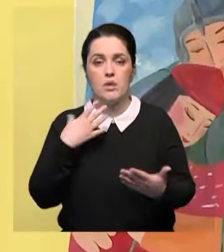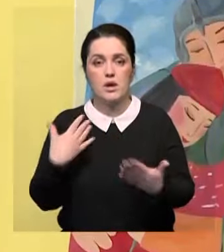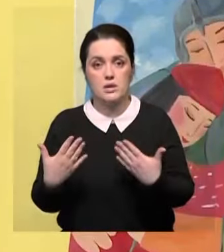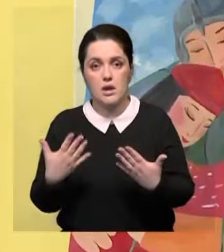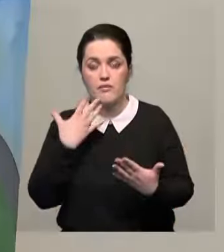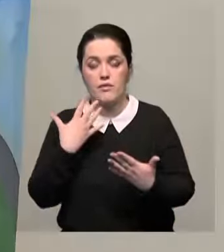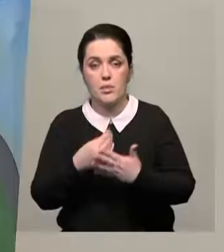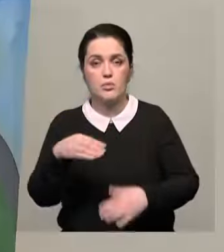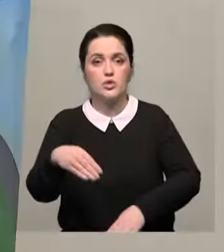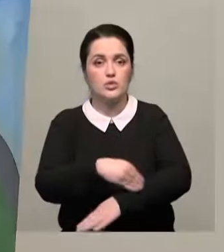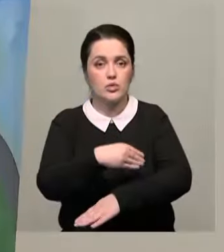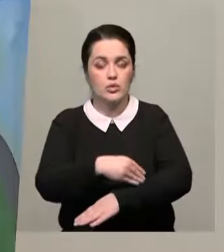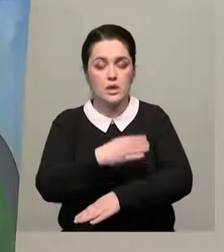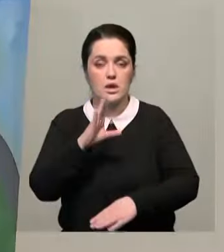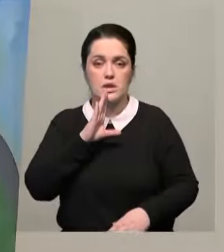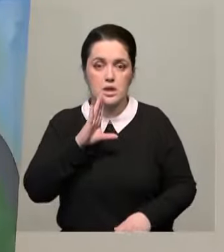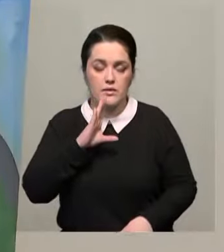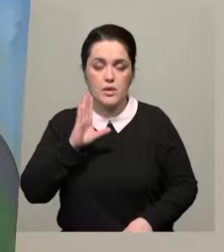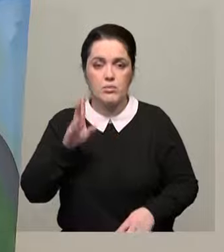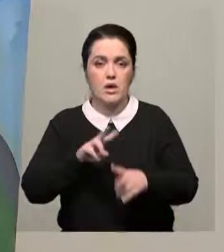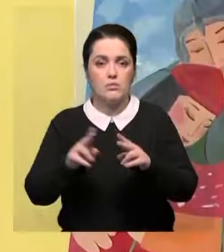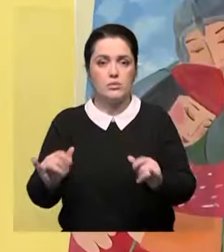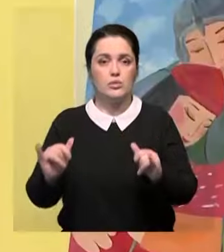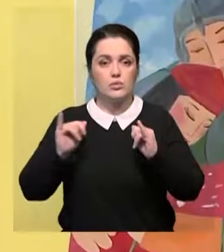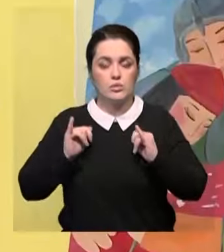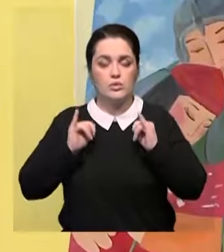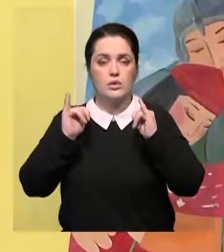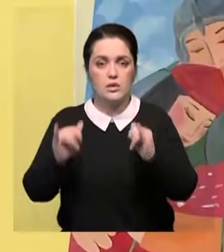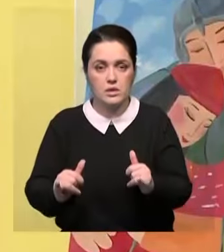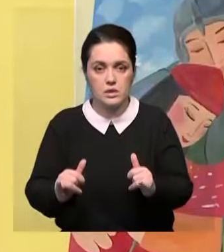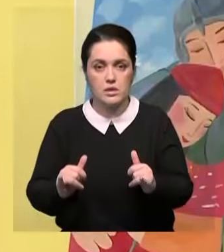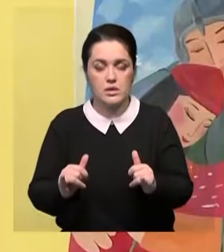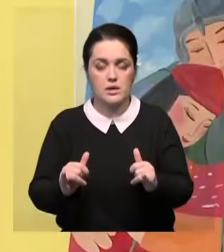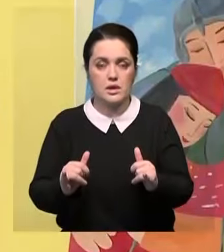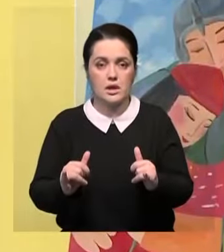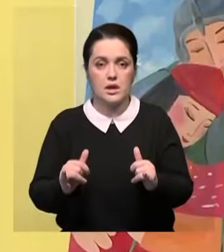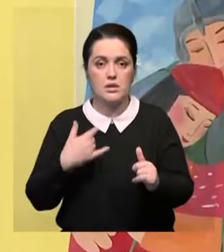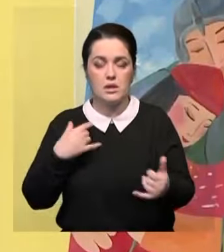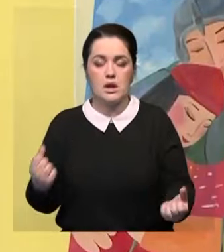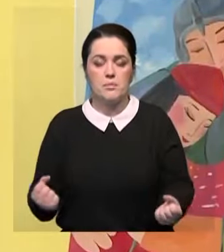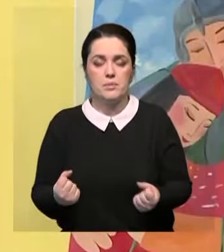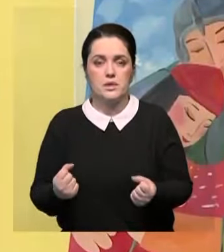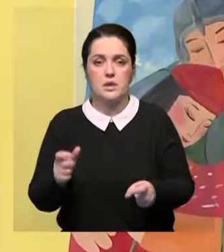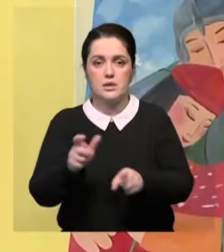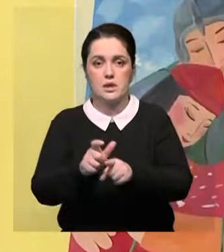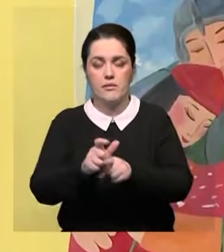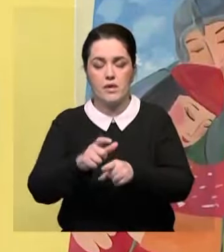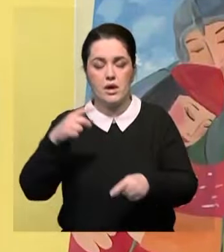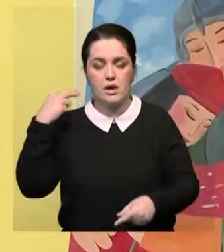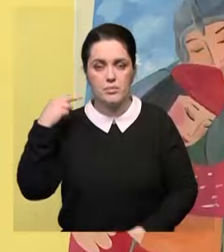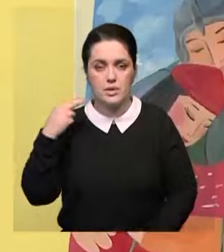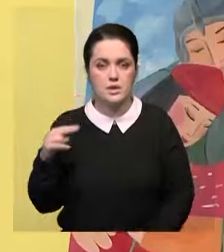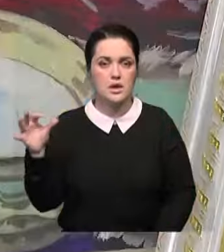своим женам, так же они будут к нам относиться. И я вот здесь именно полностью поддерживаю именно слова президента